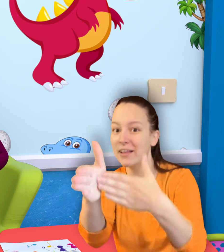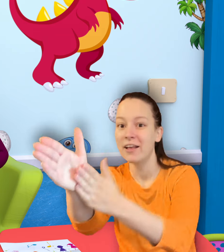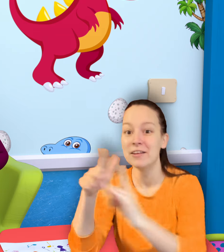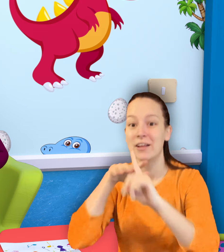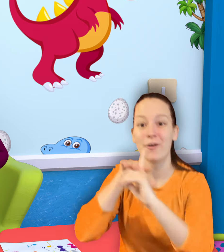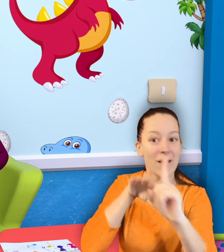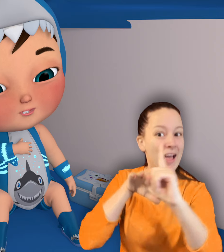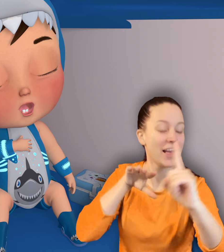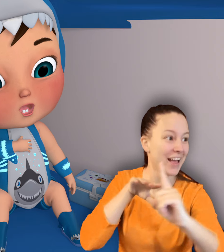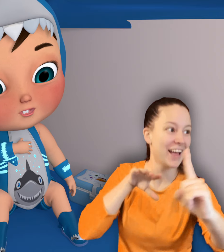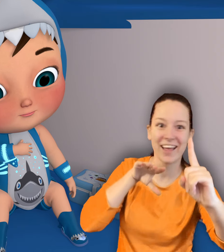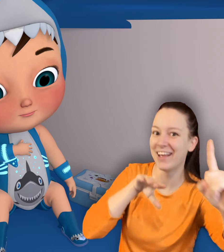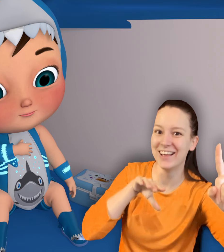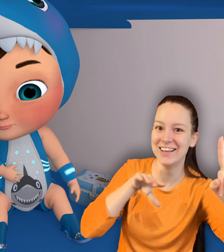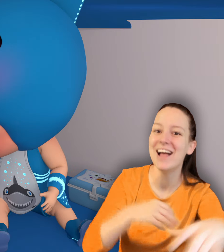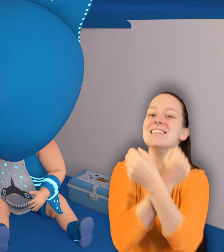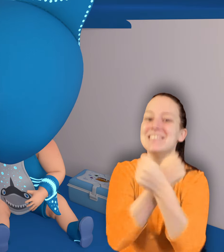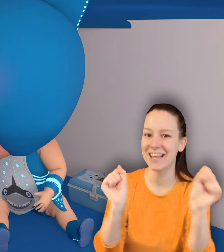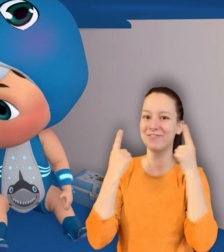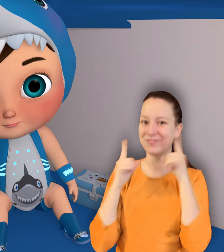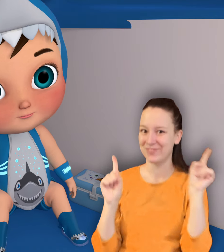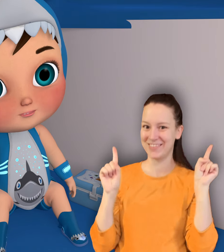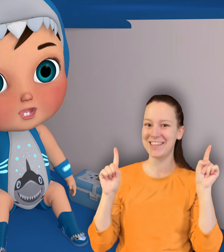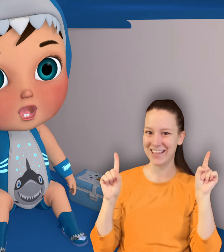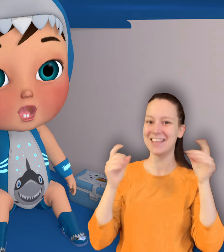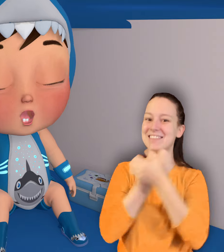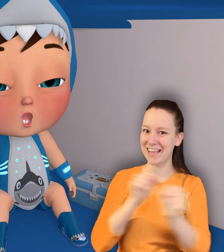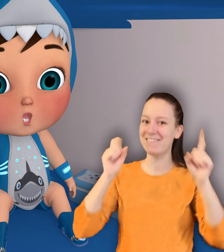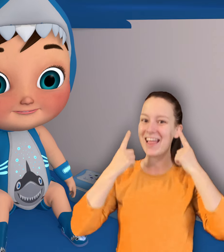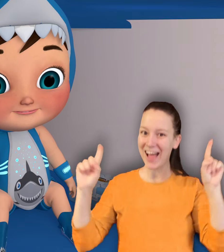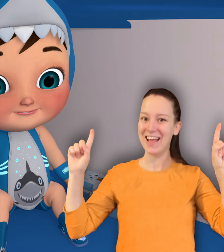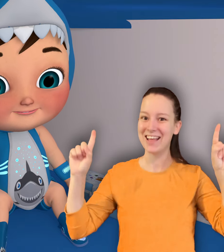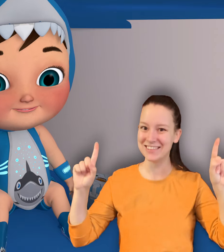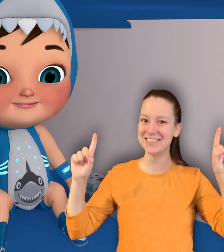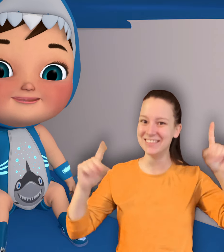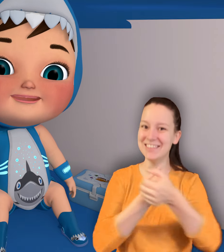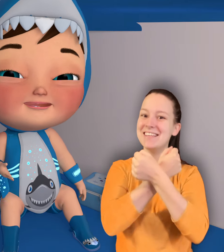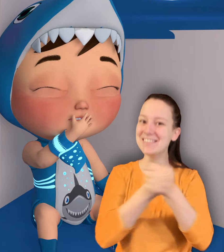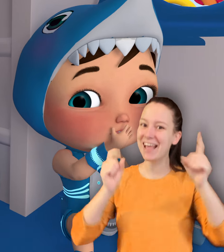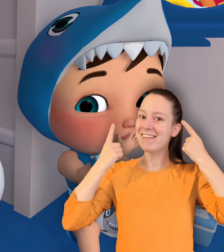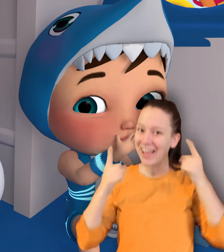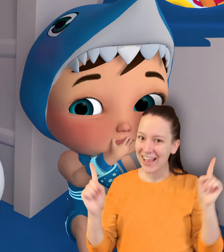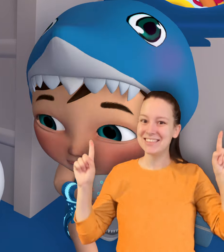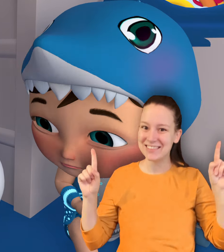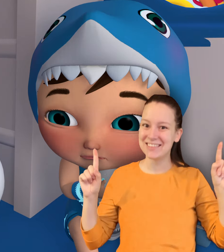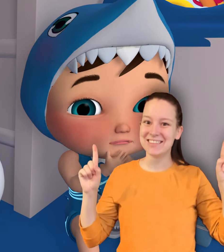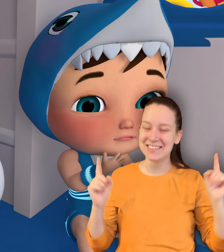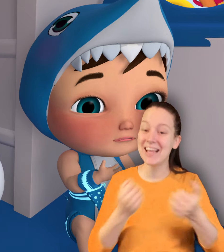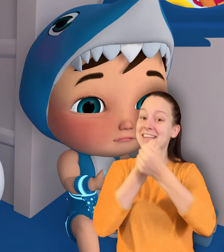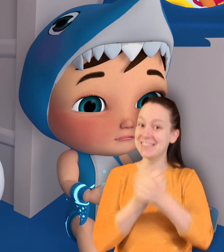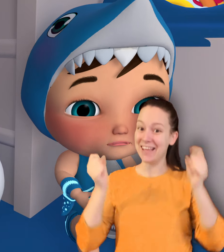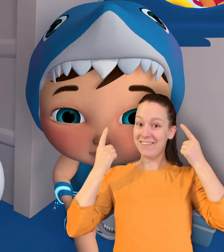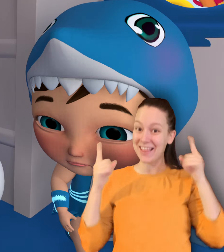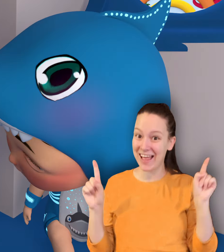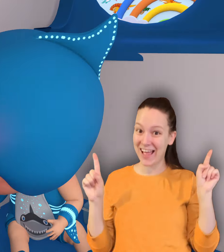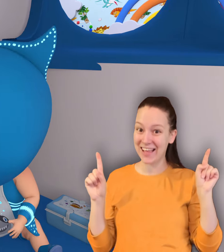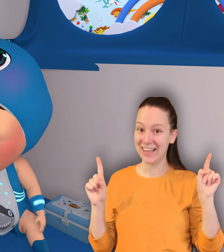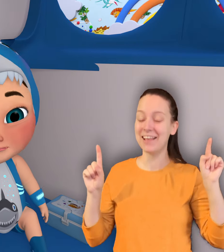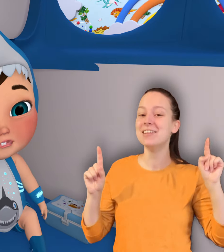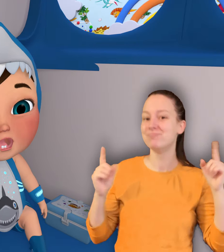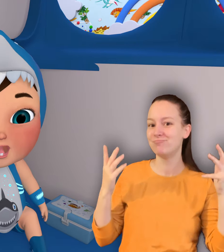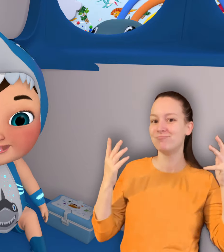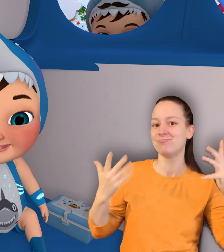逃げろ逃げろもう安心たた今日も